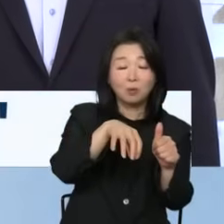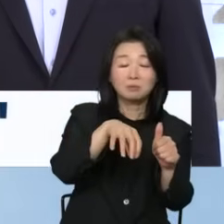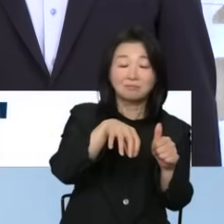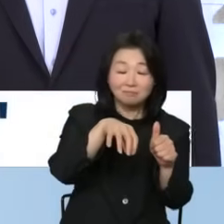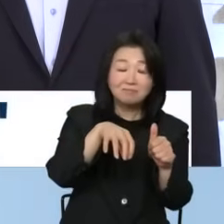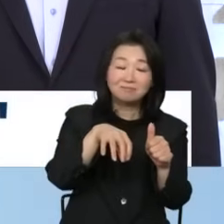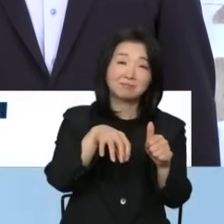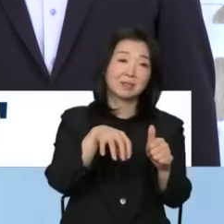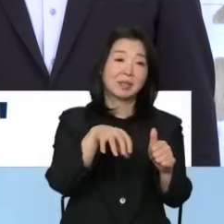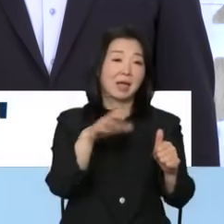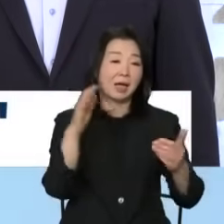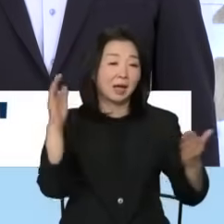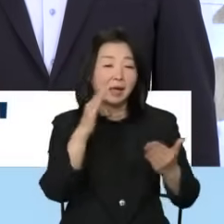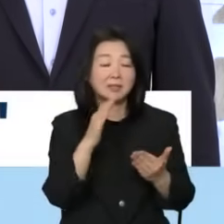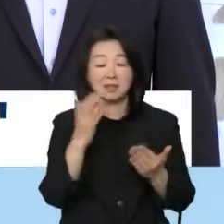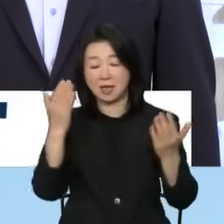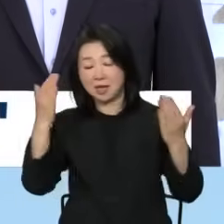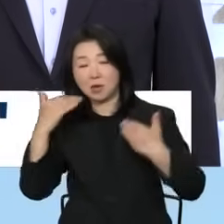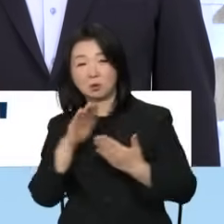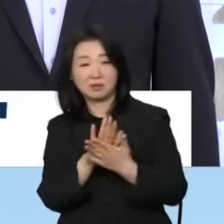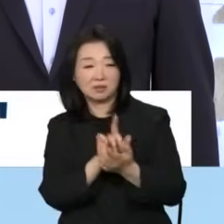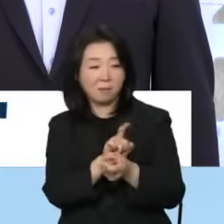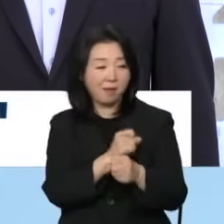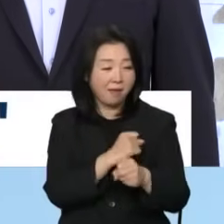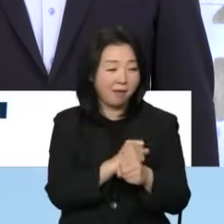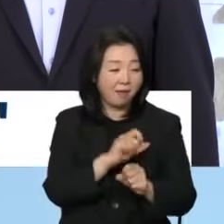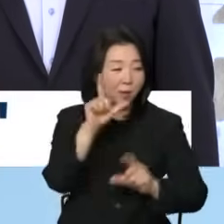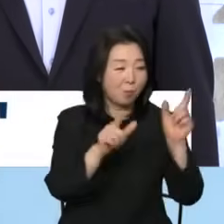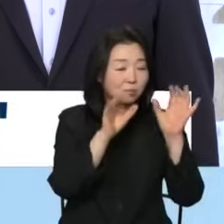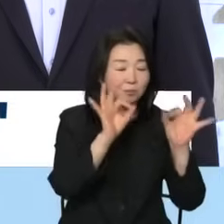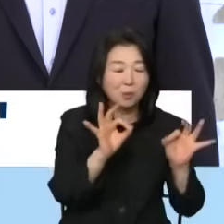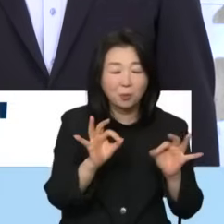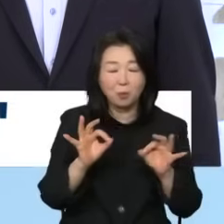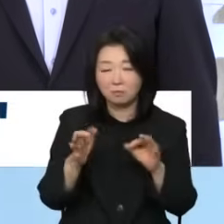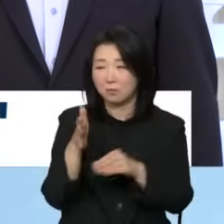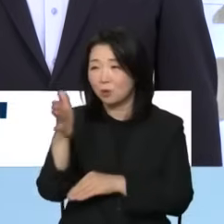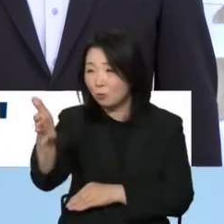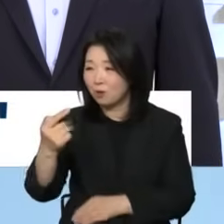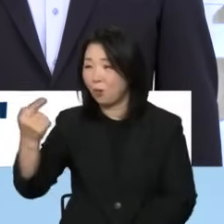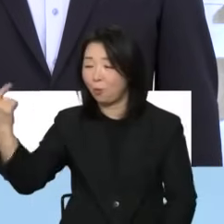현장을 직접 보고 국제적으로 전문가들 와서 평가하는 그런 자리이기 때문에